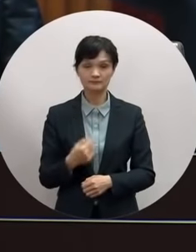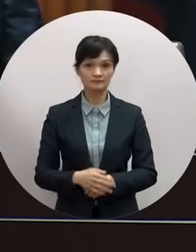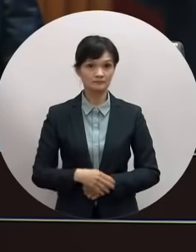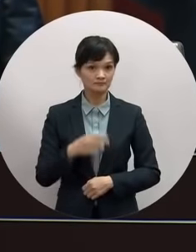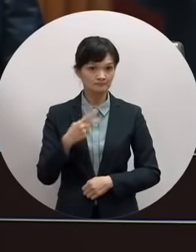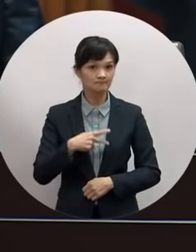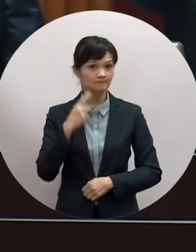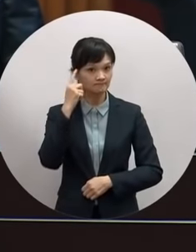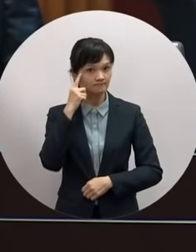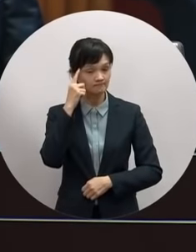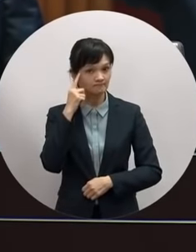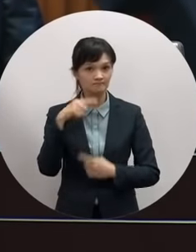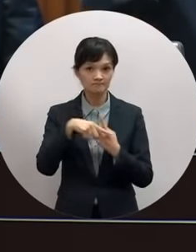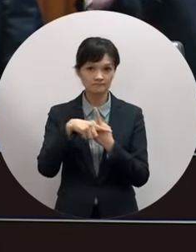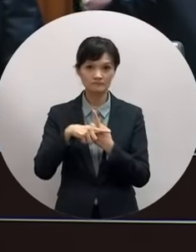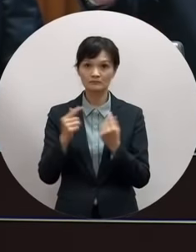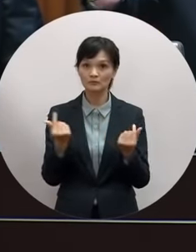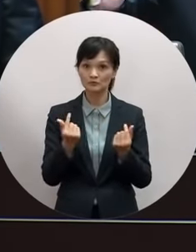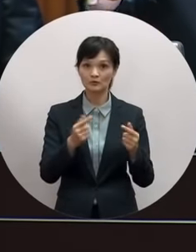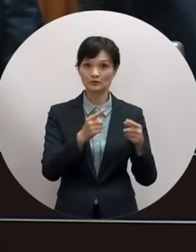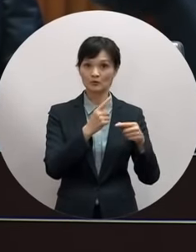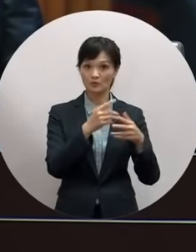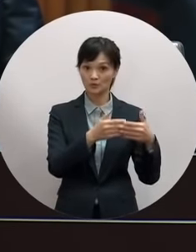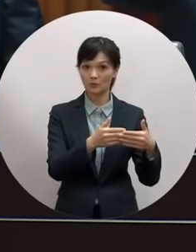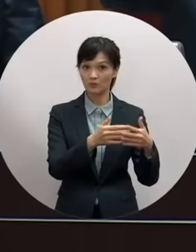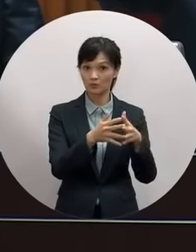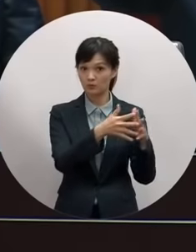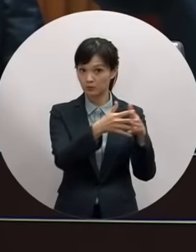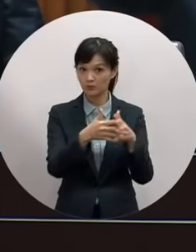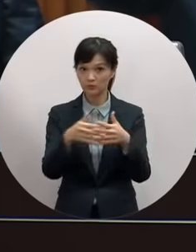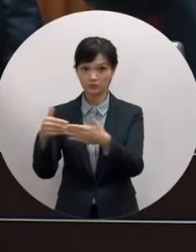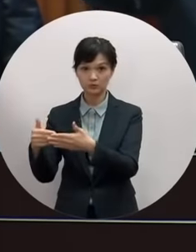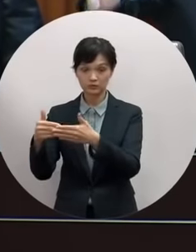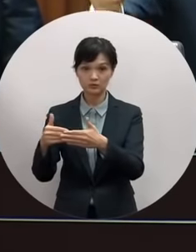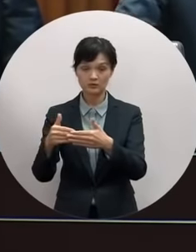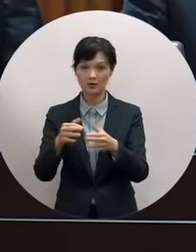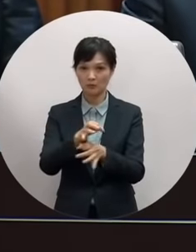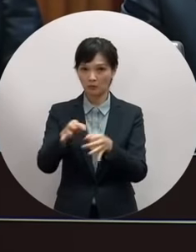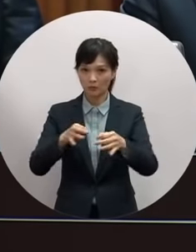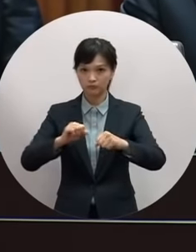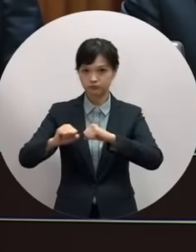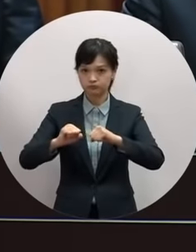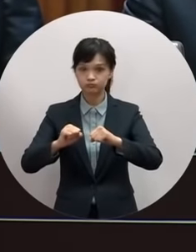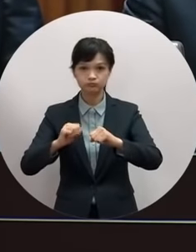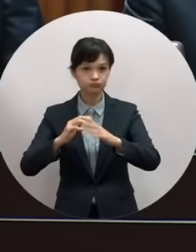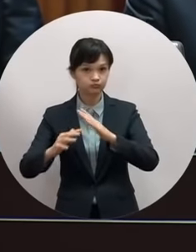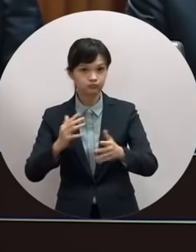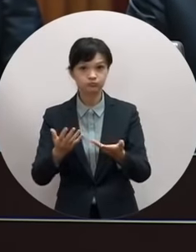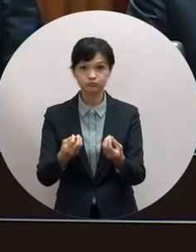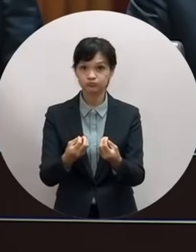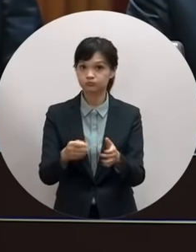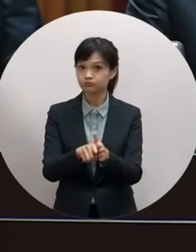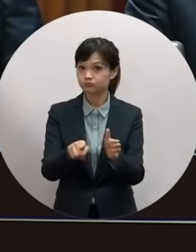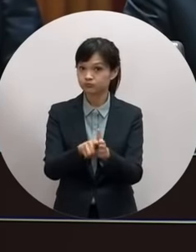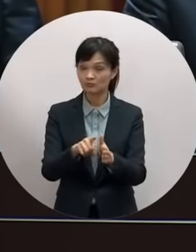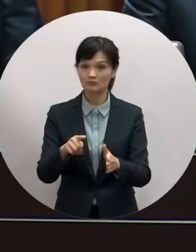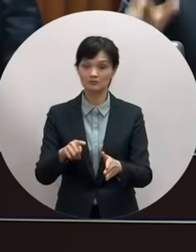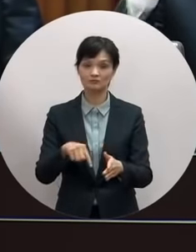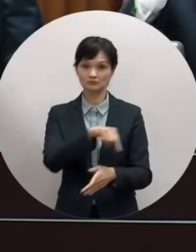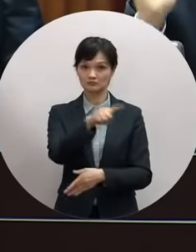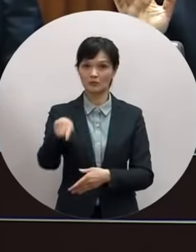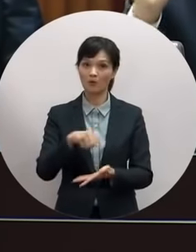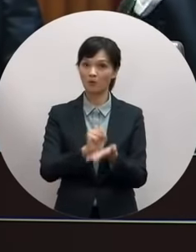创造，包括中美贸易大战的时候，联合国发表报告都说台湾最厉害，获益最